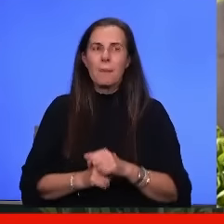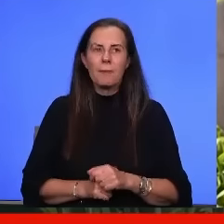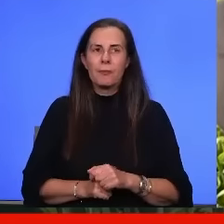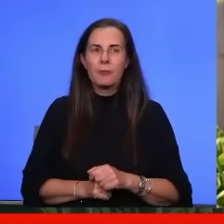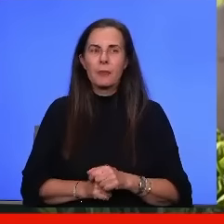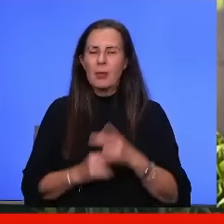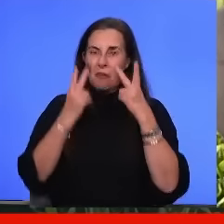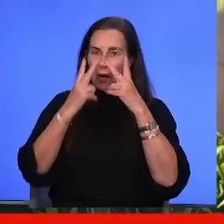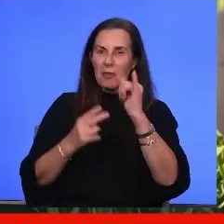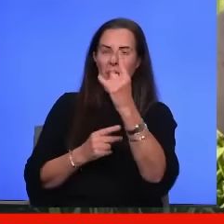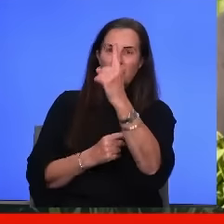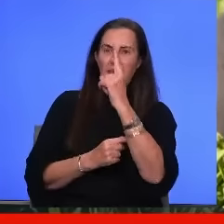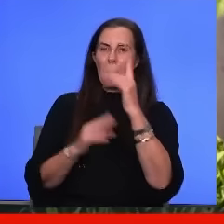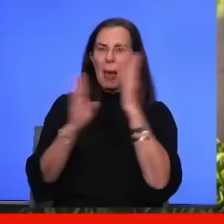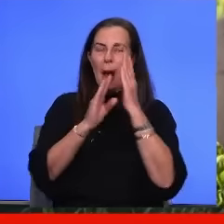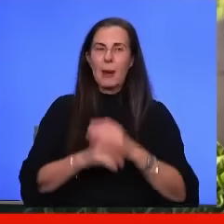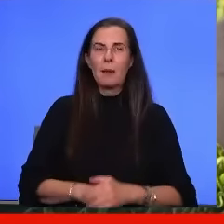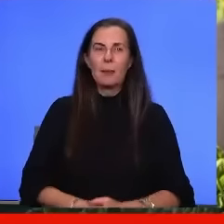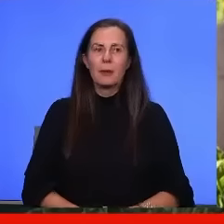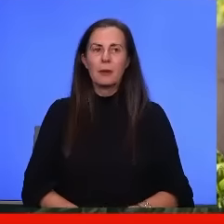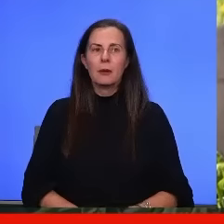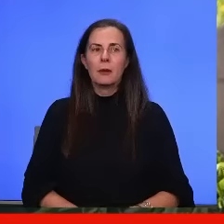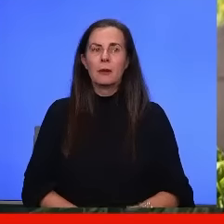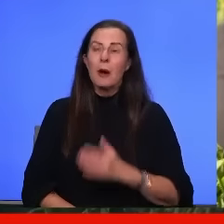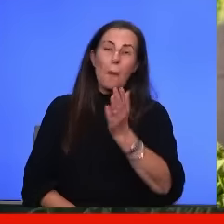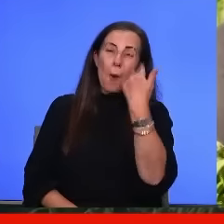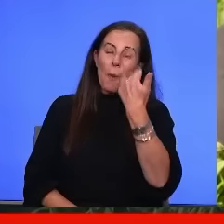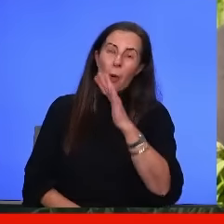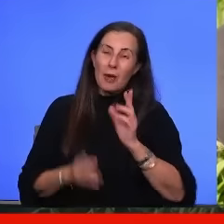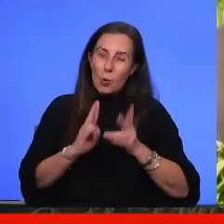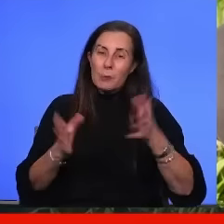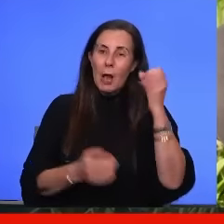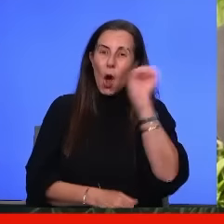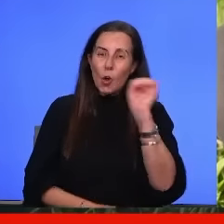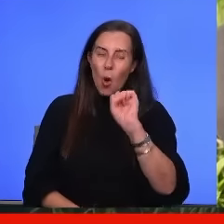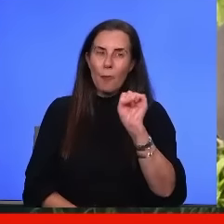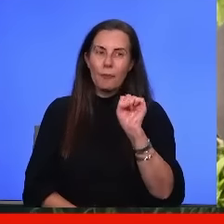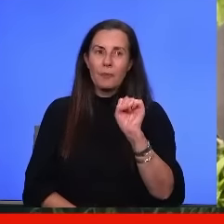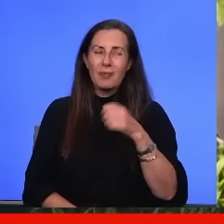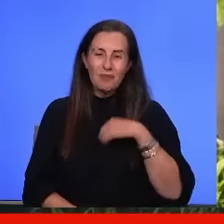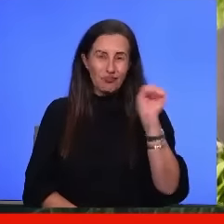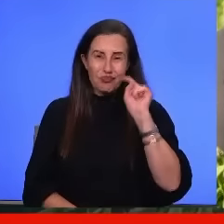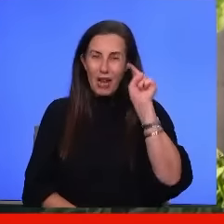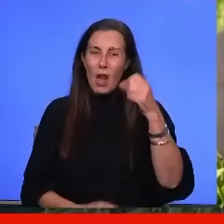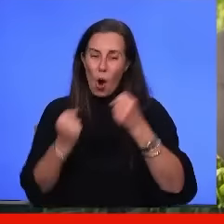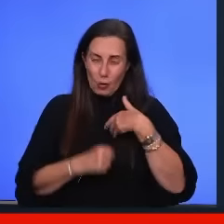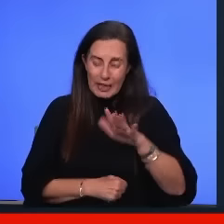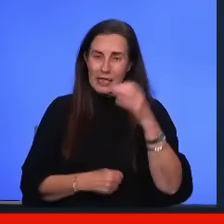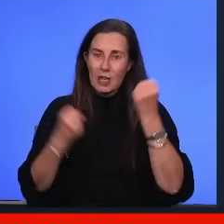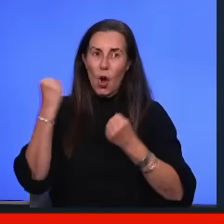ואז הסתכלתי, ראיתי שזה מחבלים. אמרתי לו, גיגי, בוא נרוץ מהר לרכב. נתתי ריצה לאוטו, נכנסתי